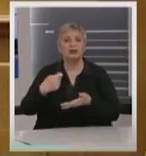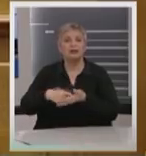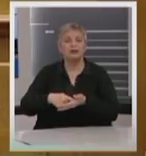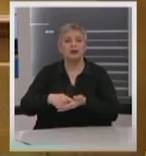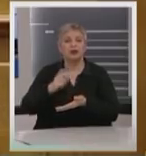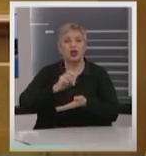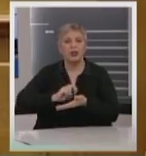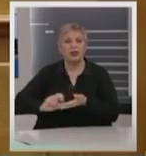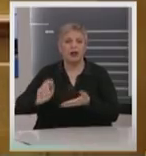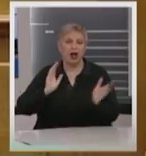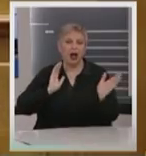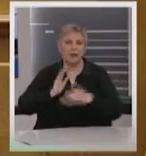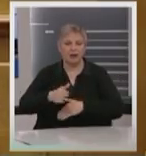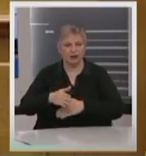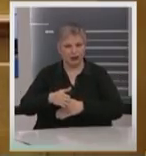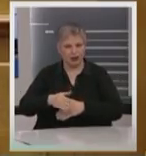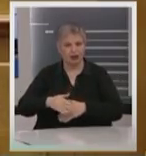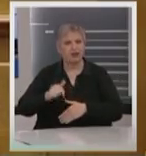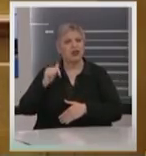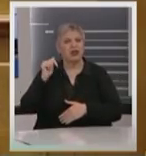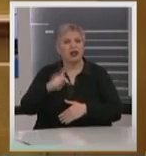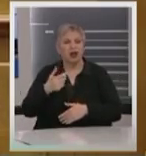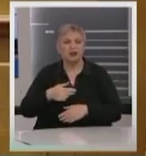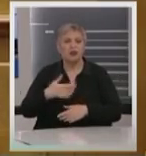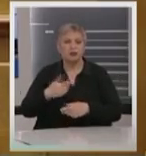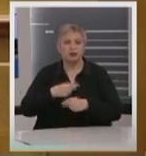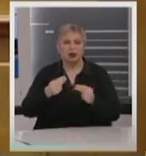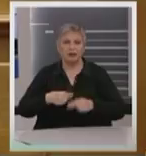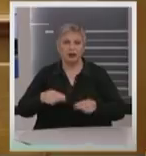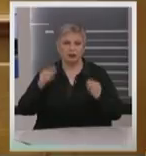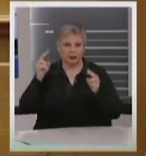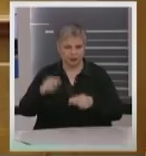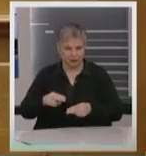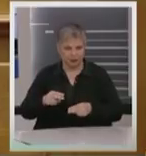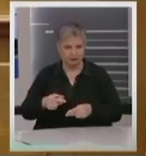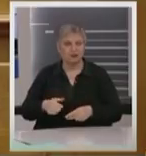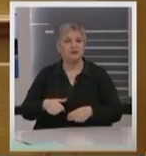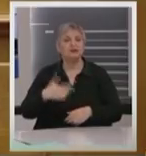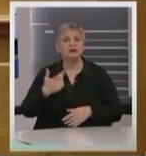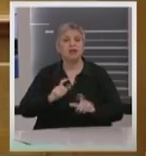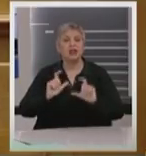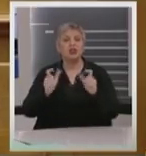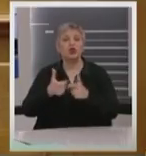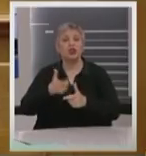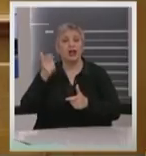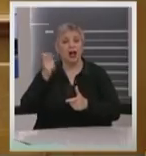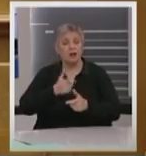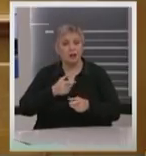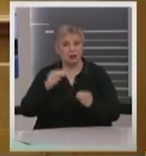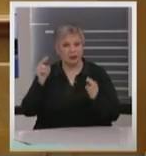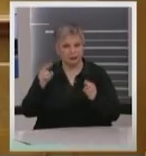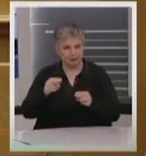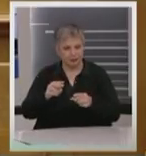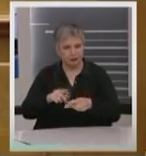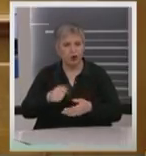πριν καν αυτός γίνει εισόδημα. Περικόπτεται οικογενειακά επιδόματα. Μειώνεται τη